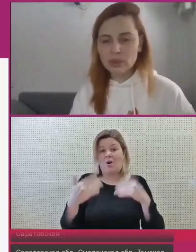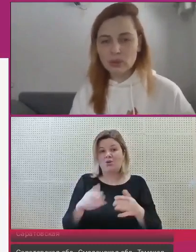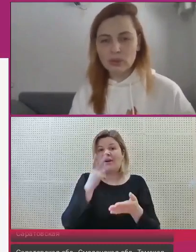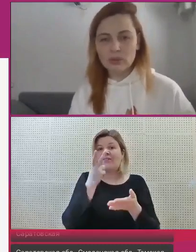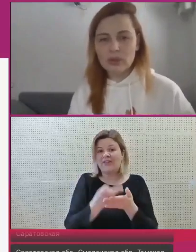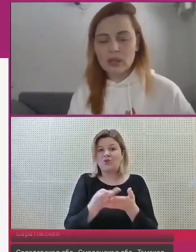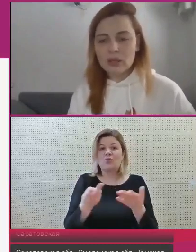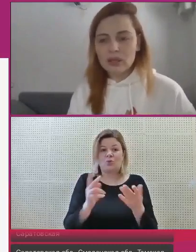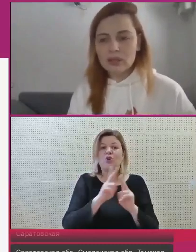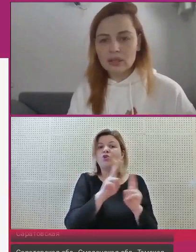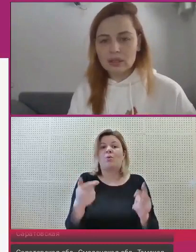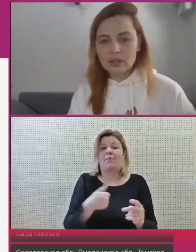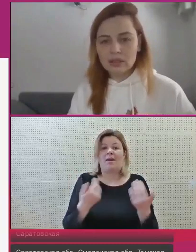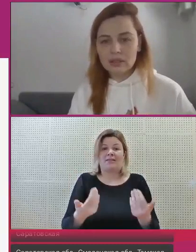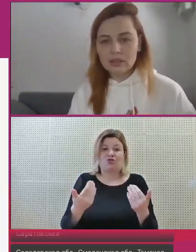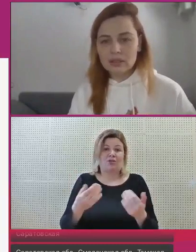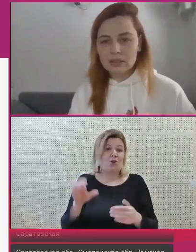определенную аудиторию,